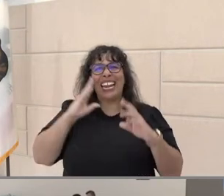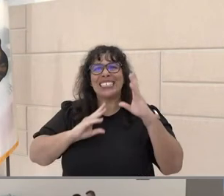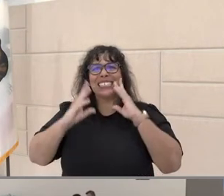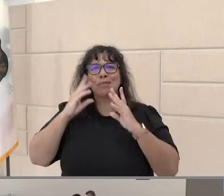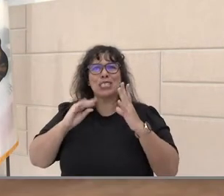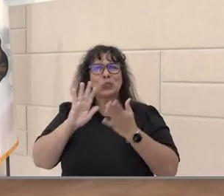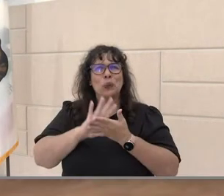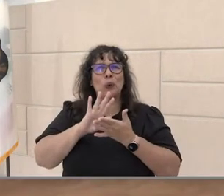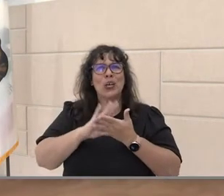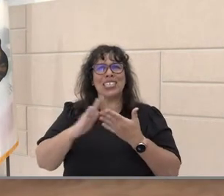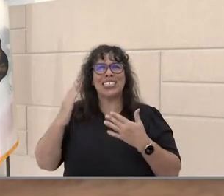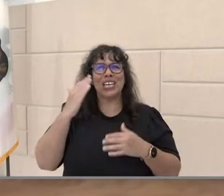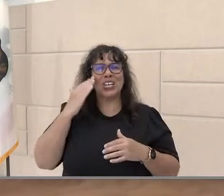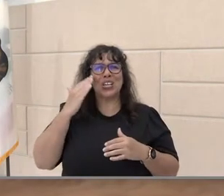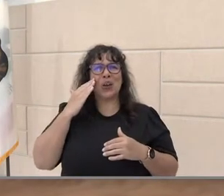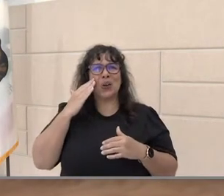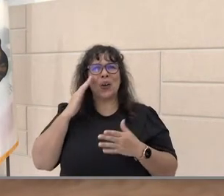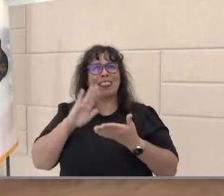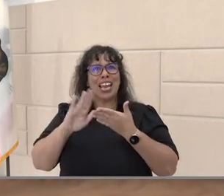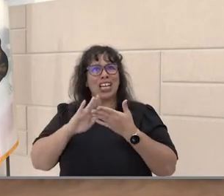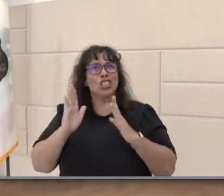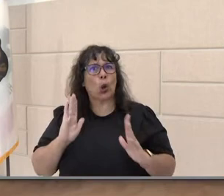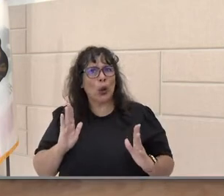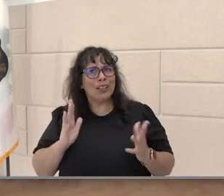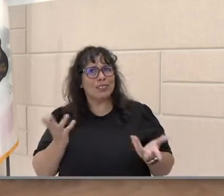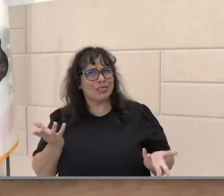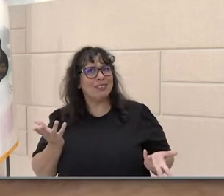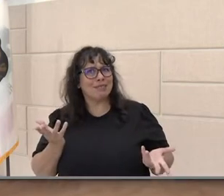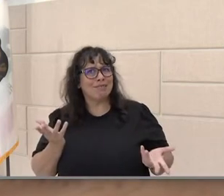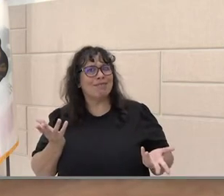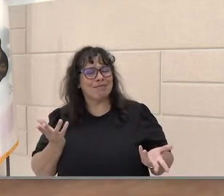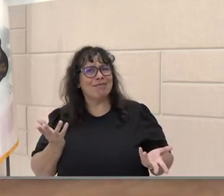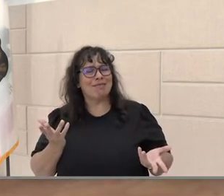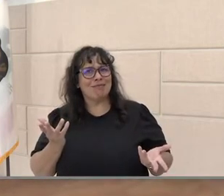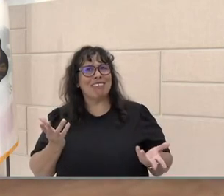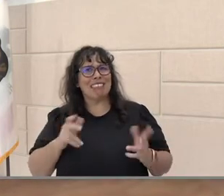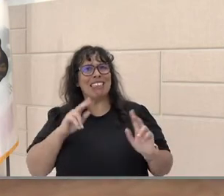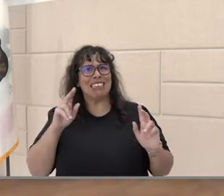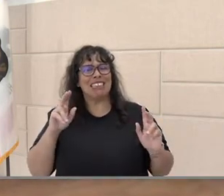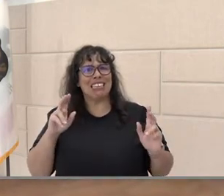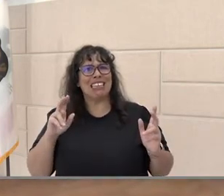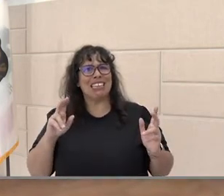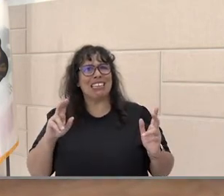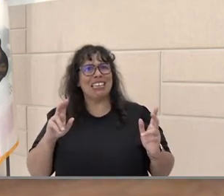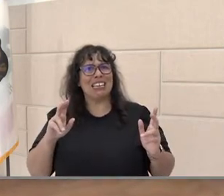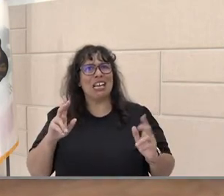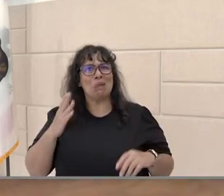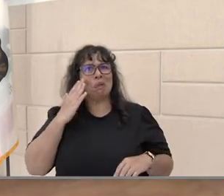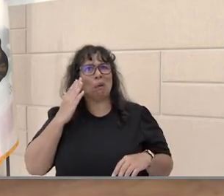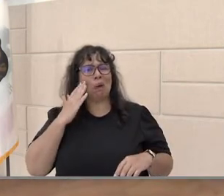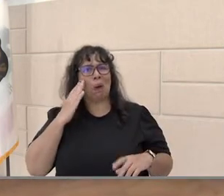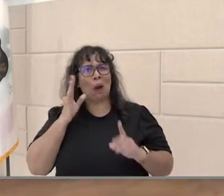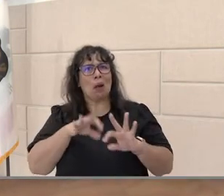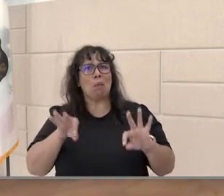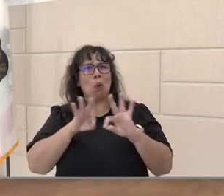ណាស់ណាដែលមានការពិសារនៅតាមសាលារៀនថាដឹងថាពួកបោះសម្អាតតាមសាលារៀន